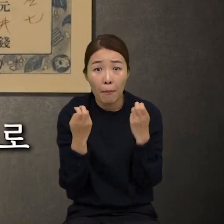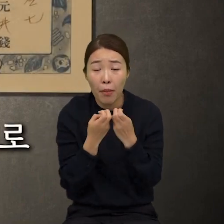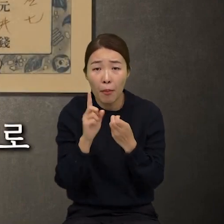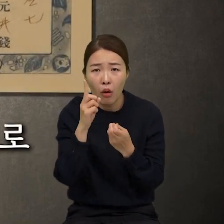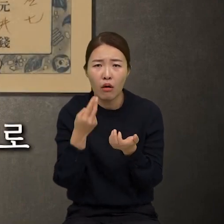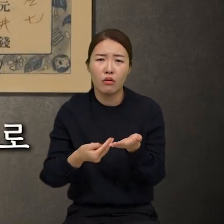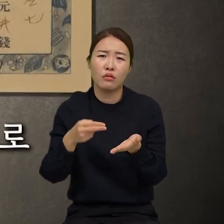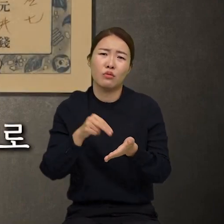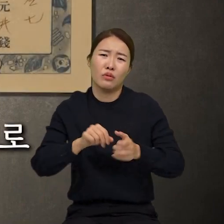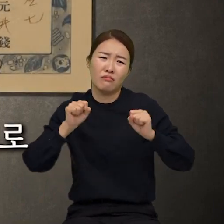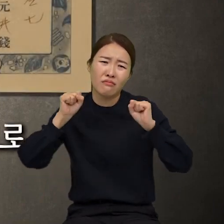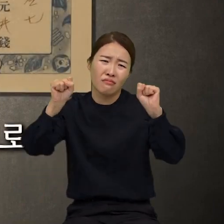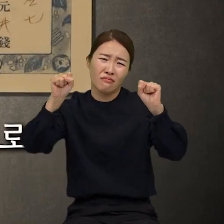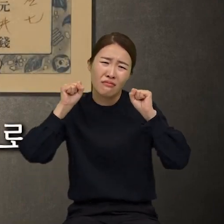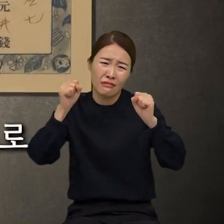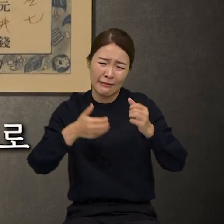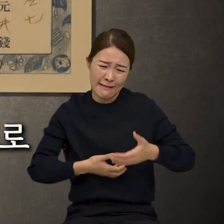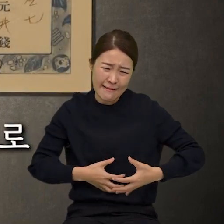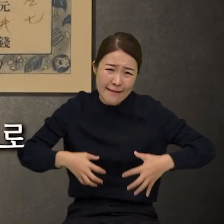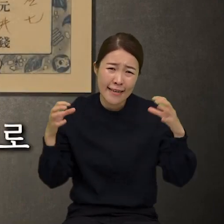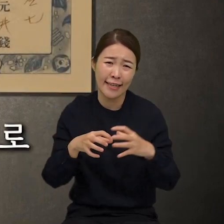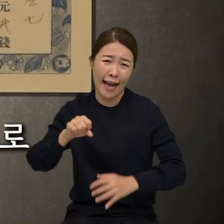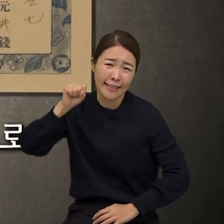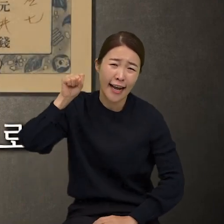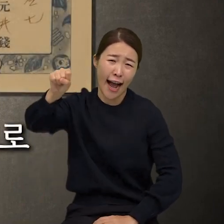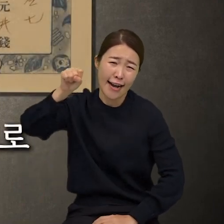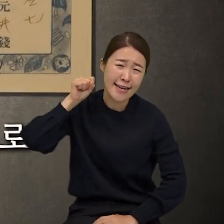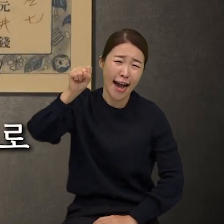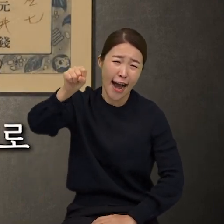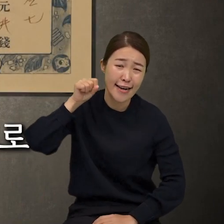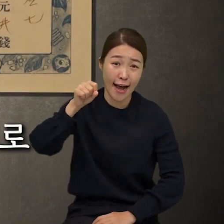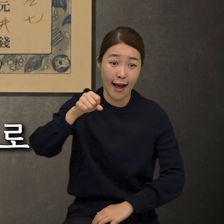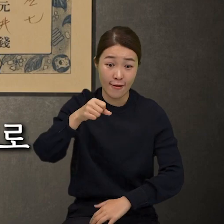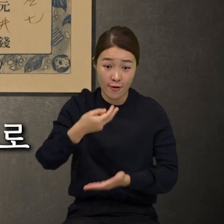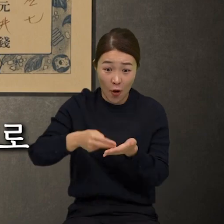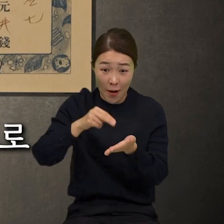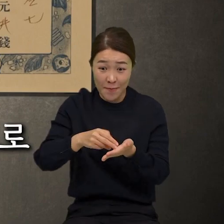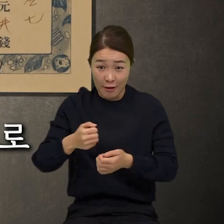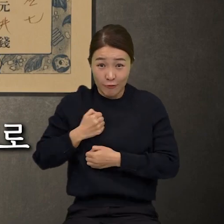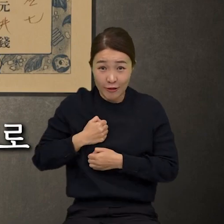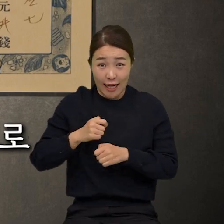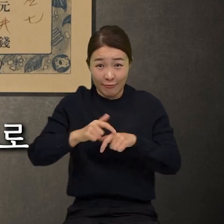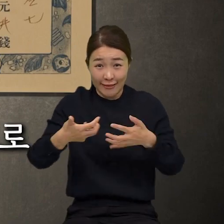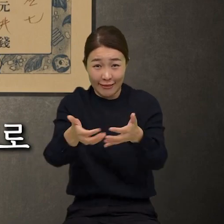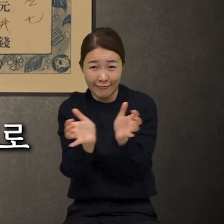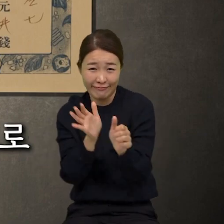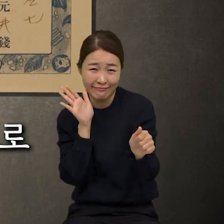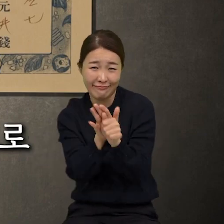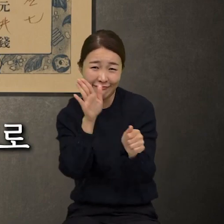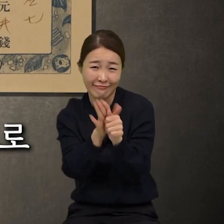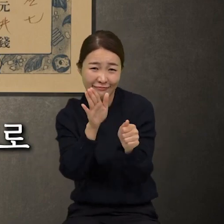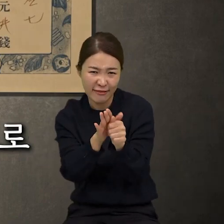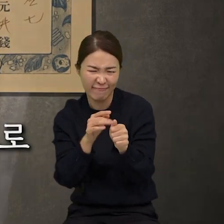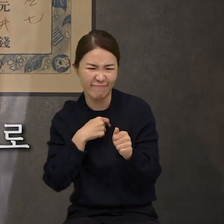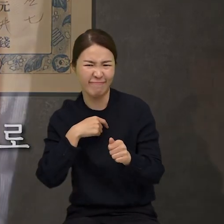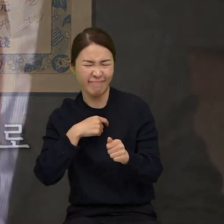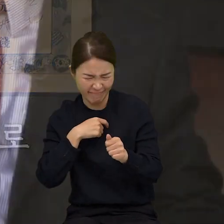있으면 독립운동하는 단체와 독립투사들을 돕는데 적극 나서게